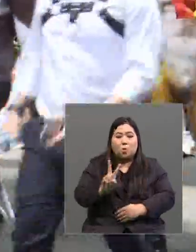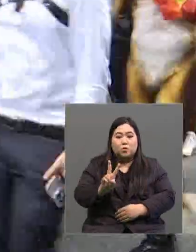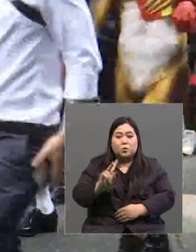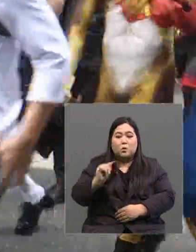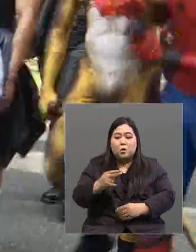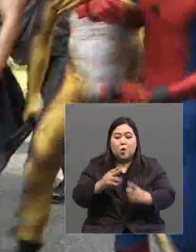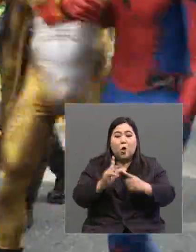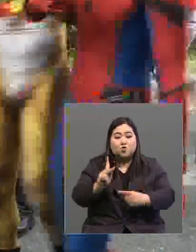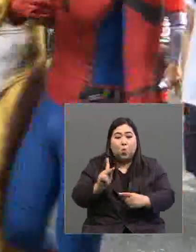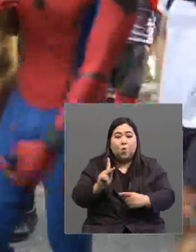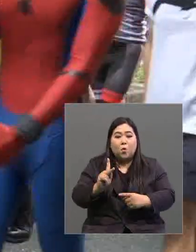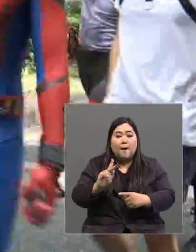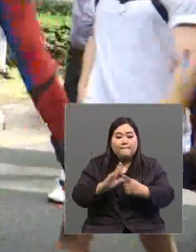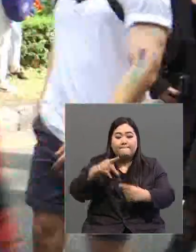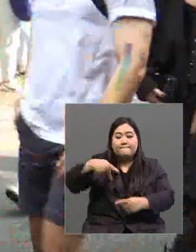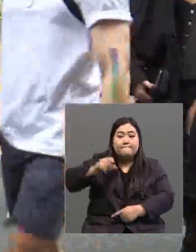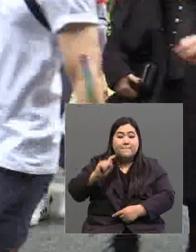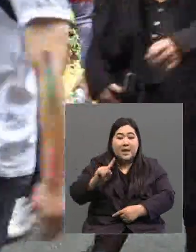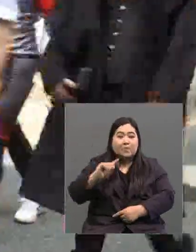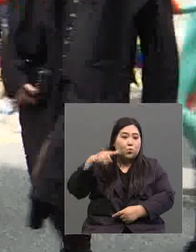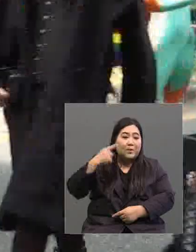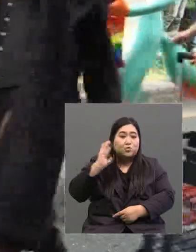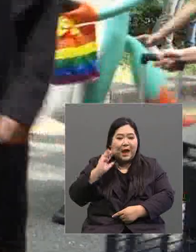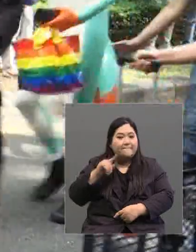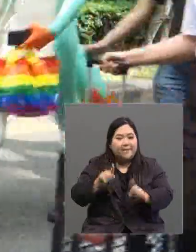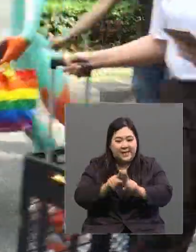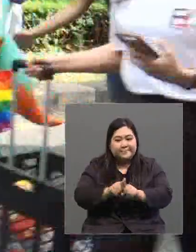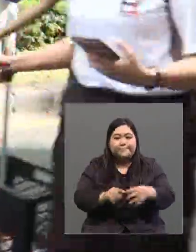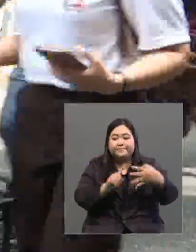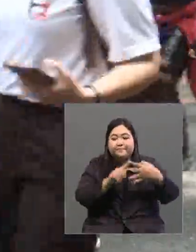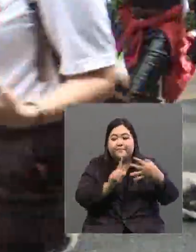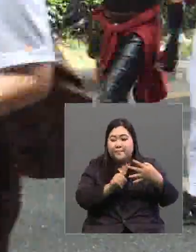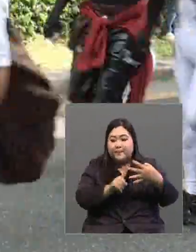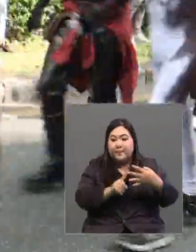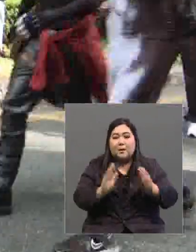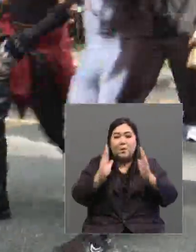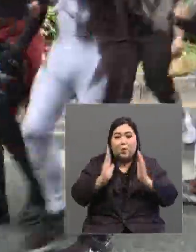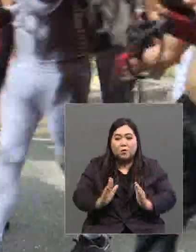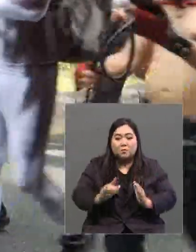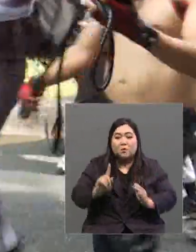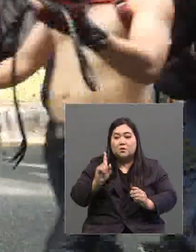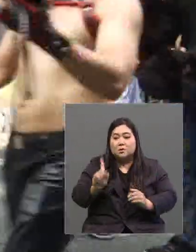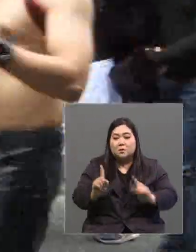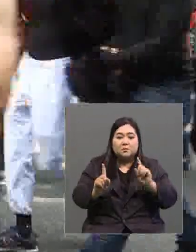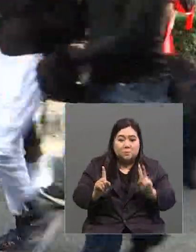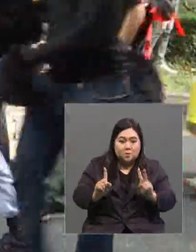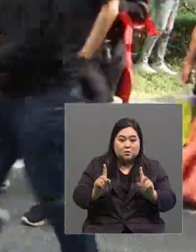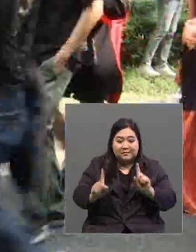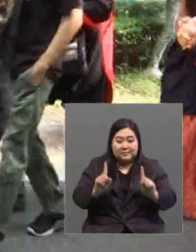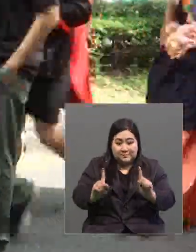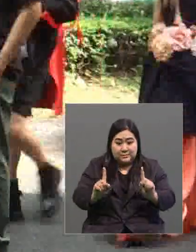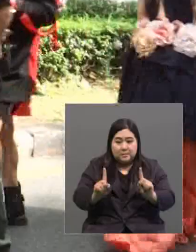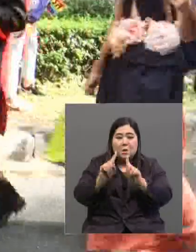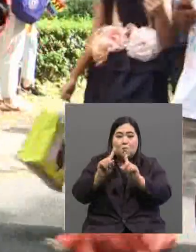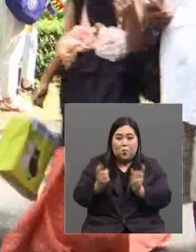เพศมีวงเล็บนะฮะส่วนร่างของรัฐบาลและพรรคก้าวไกลเขาใช้ข้อความที่เหมือนกันว่าบุคคลทั้ง 2ฝ่ายบุคคล 2คนแล้วก็